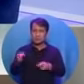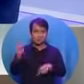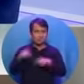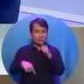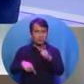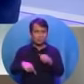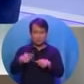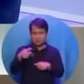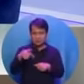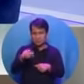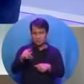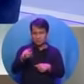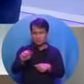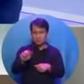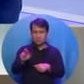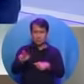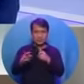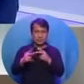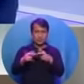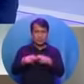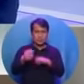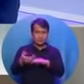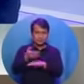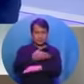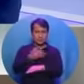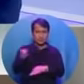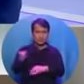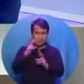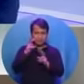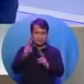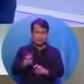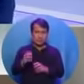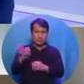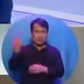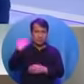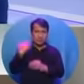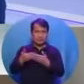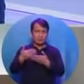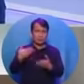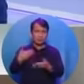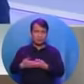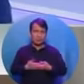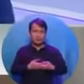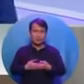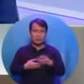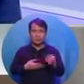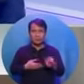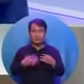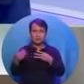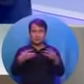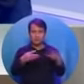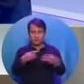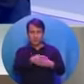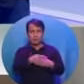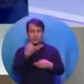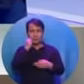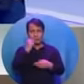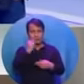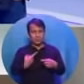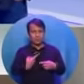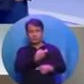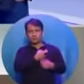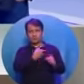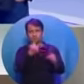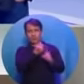this case, hindi ito postpartum, kasi sabi ni Chairman, even at saka sabi ng testigo, even before nung wala pang baby, eh talagang warfic na raw itong si